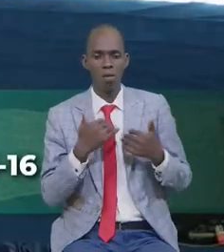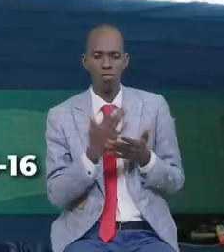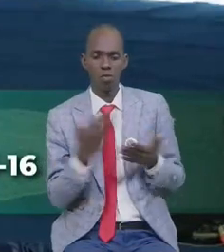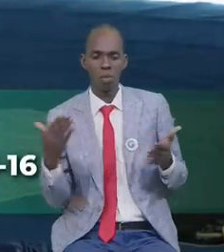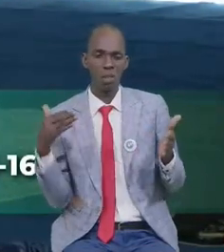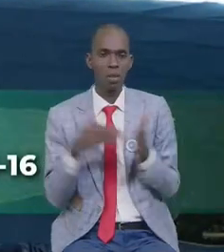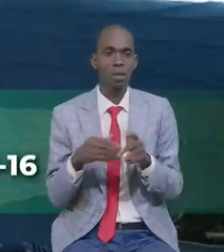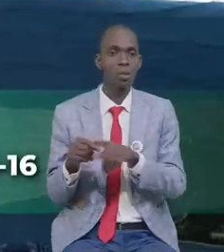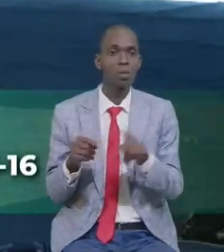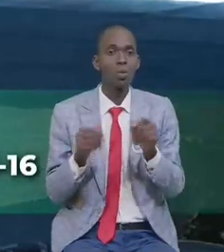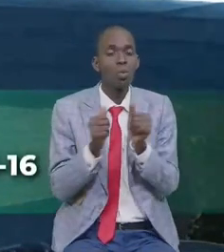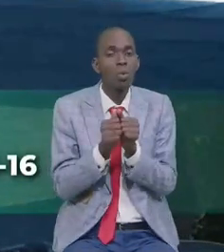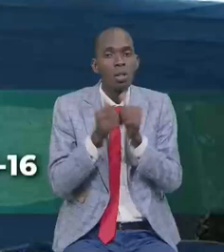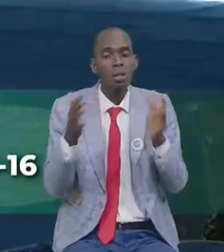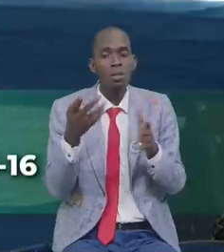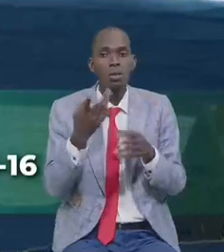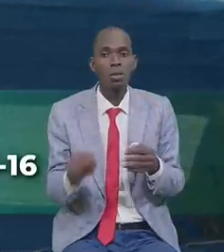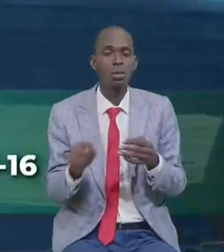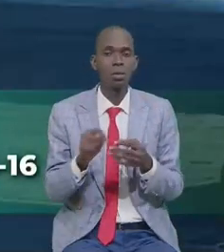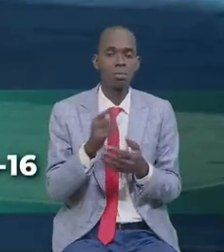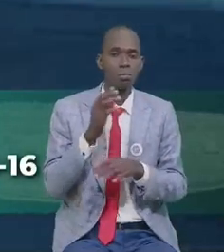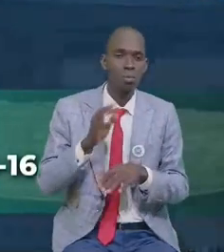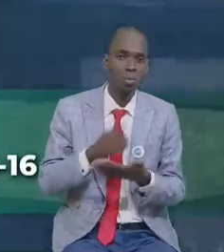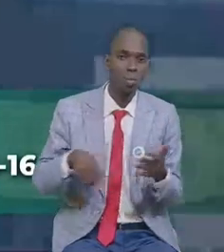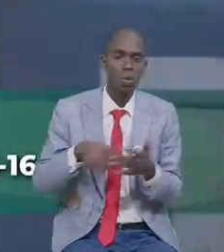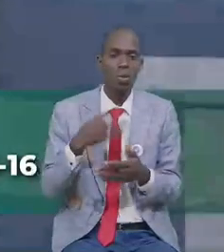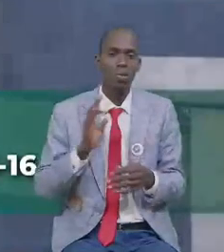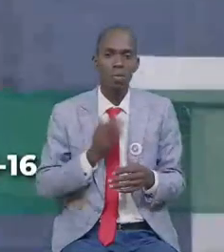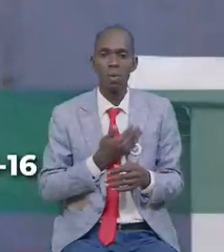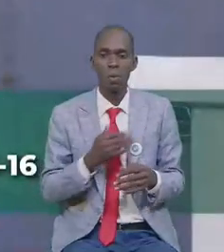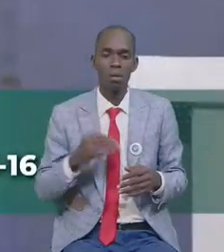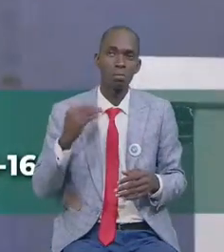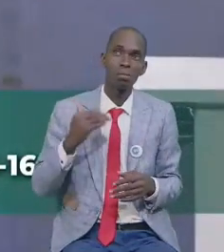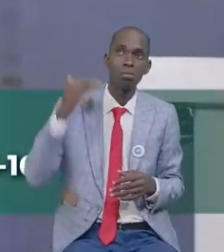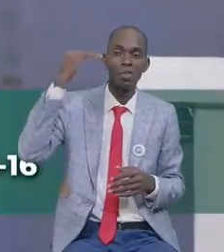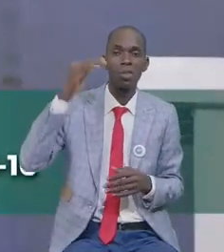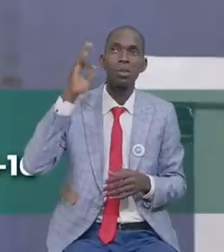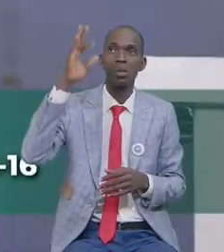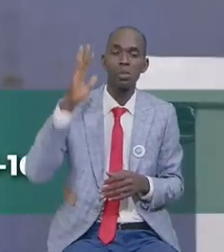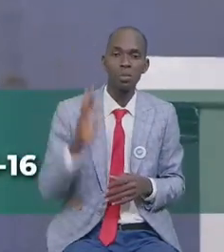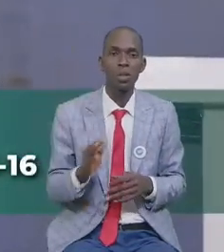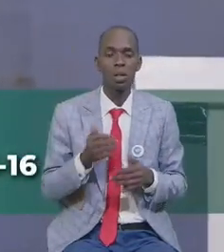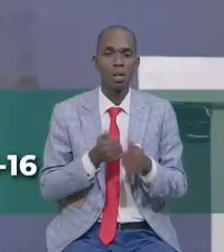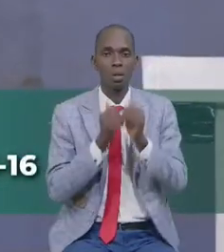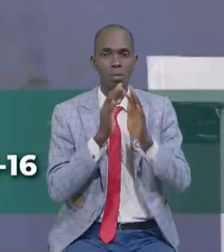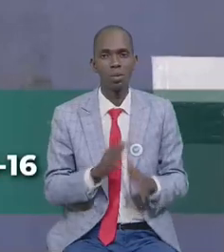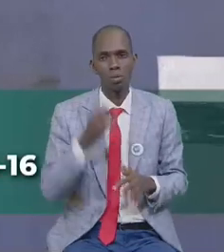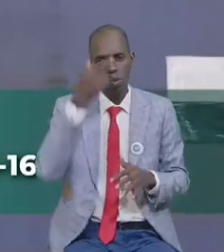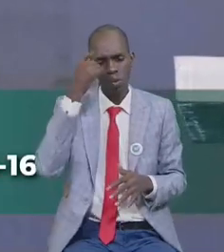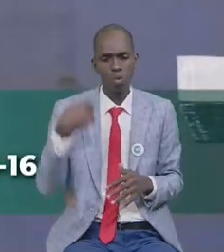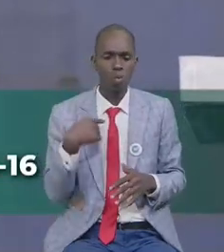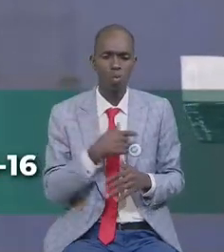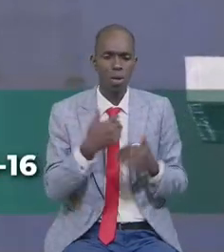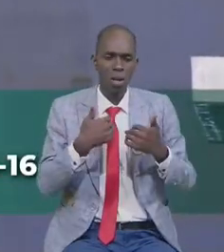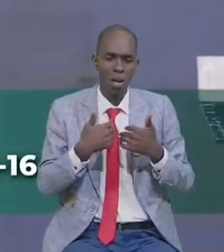contre toi. Sans être irrépréhensible devant le pasteur Seigneur, sans réprimande, parce que nous permettons la